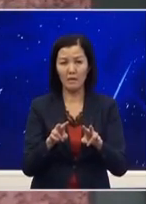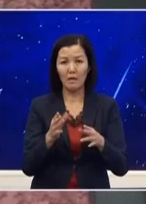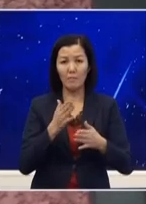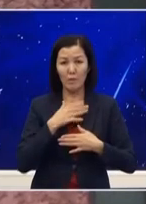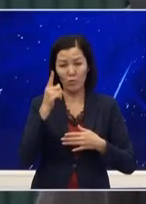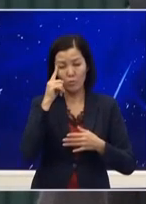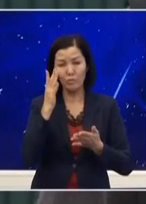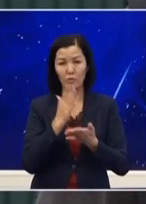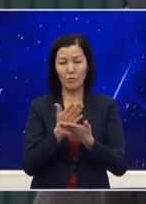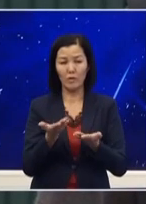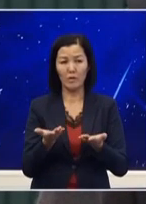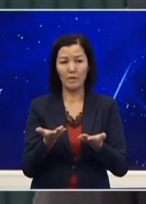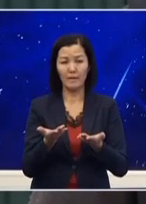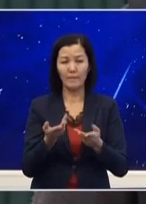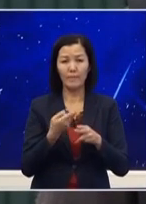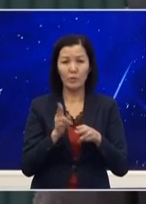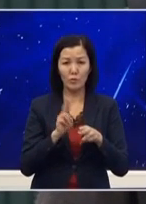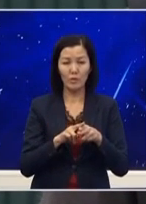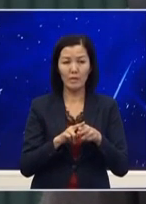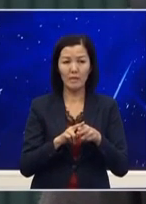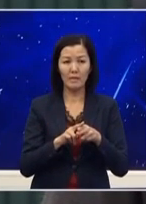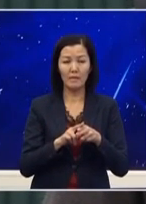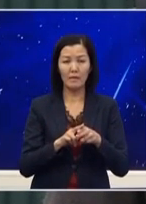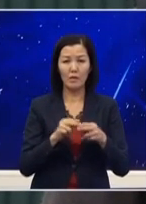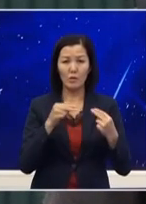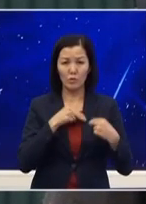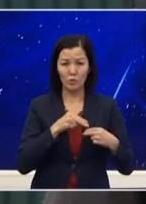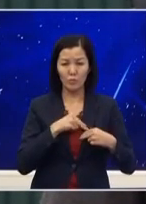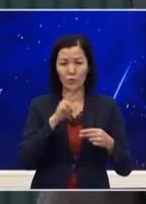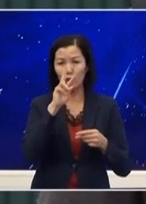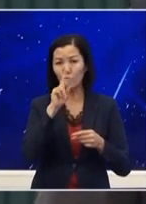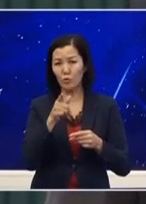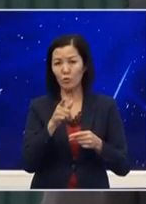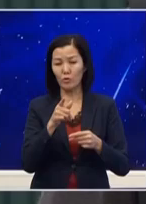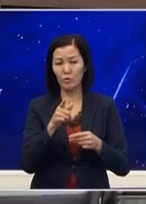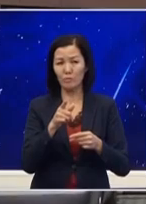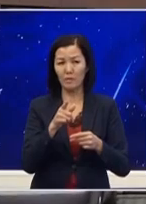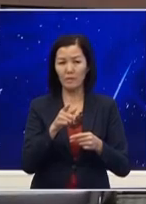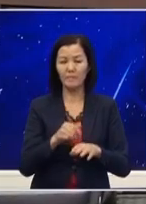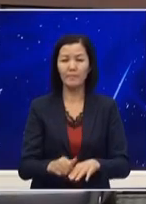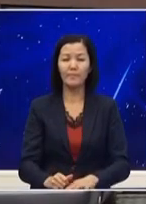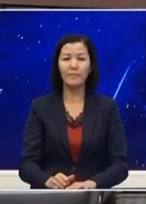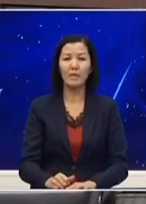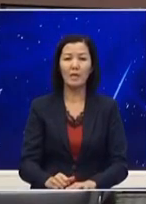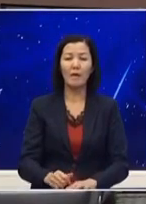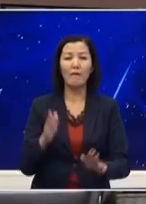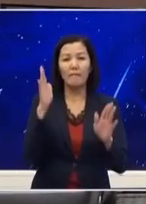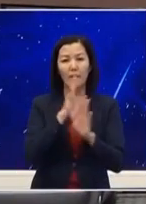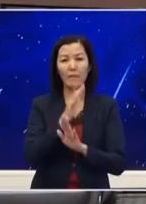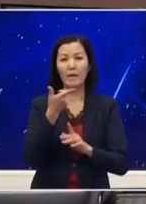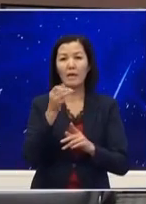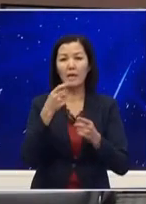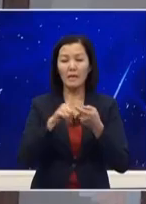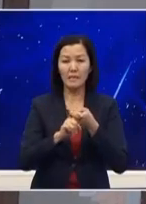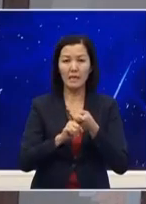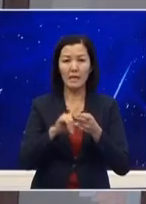ойымша солай енді ол. Сондықтан ол жерде жаңа жұмыс дұрыс ұйымдастырмаған деп санаймын мен. Тұрғындарды табиғи отымен қамту